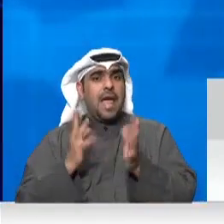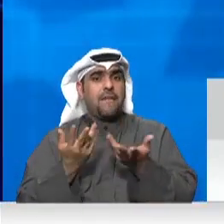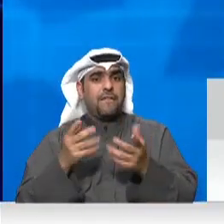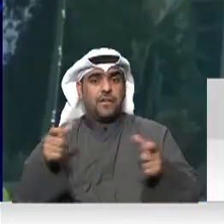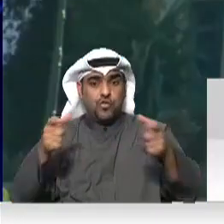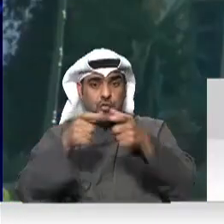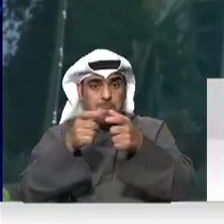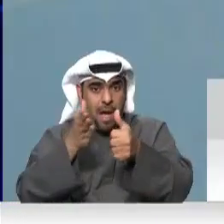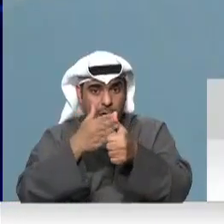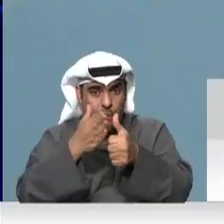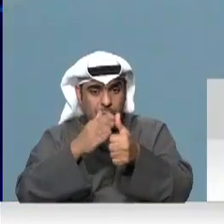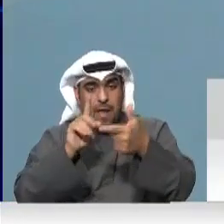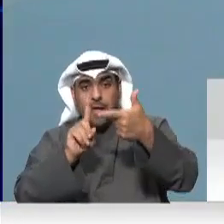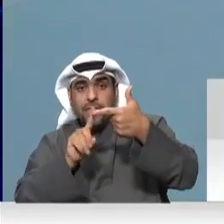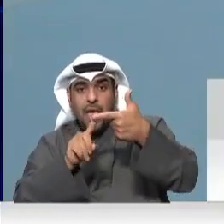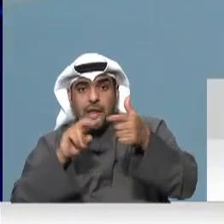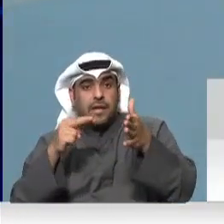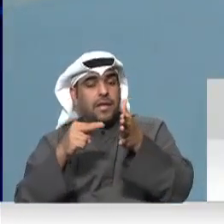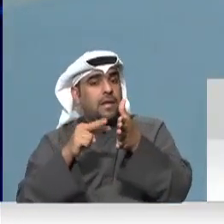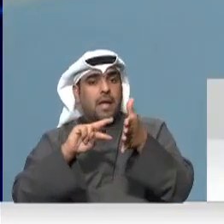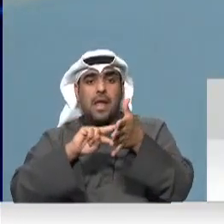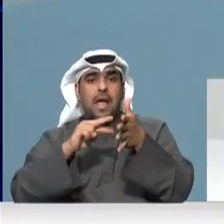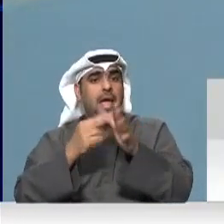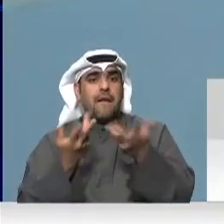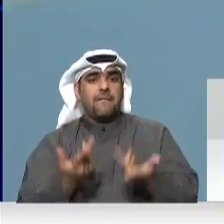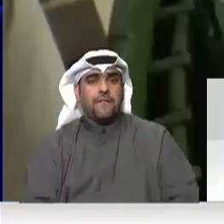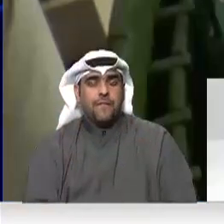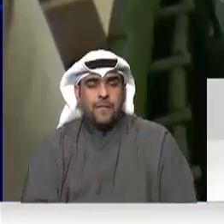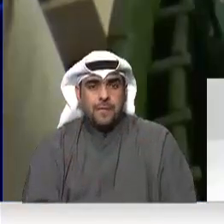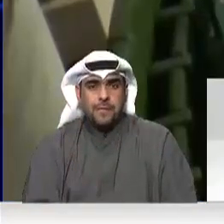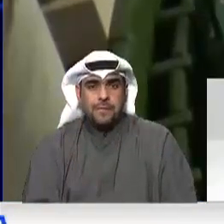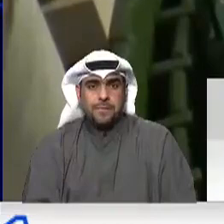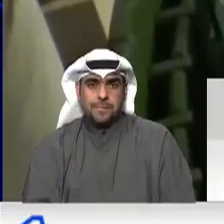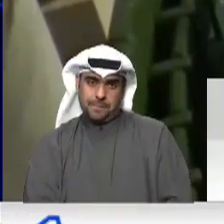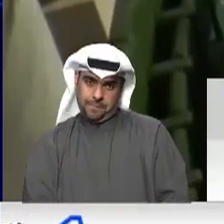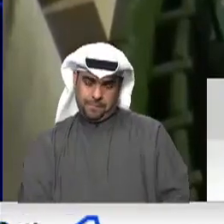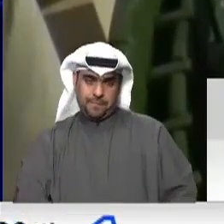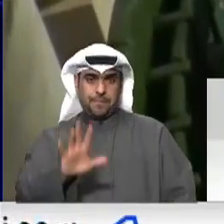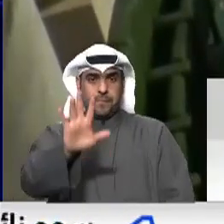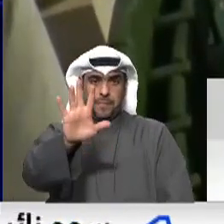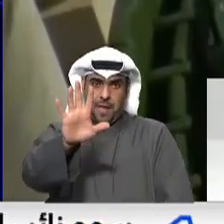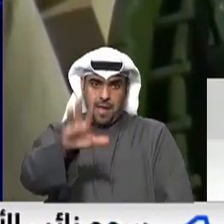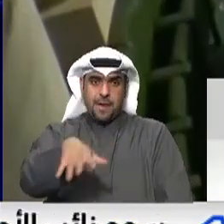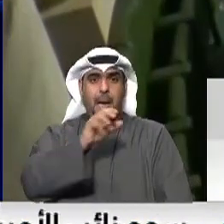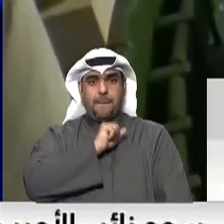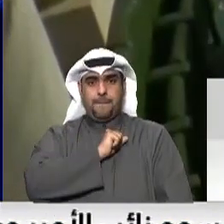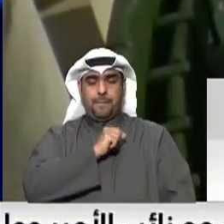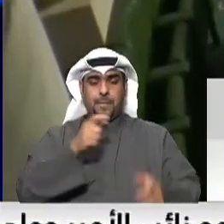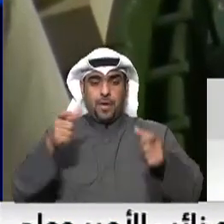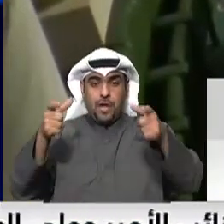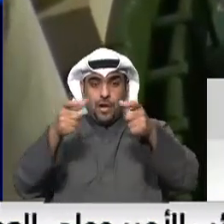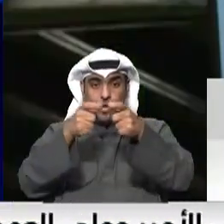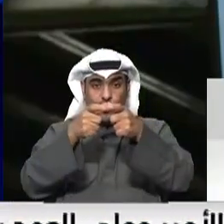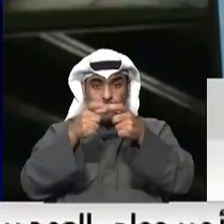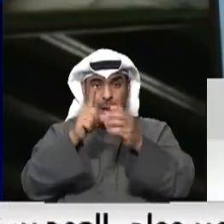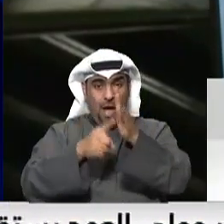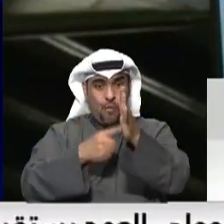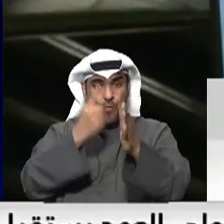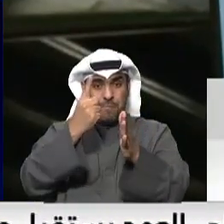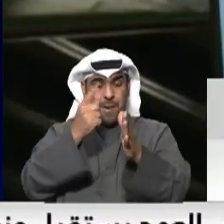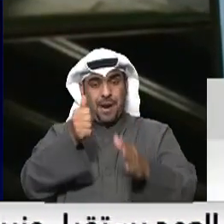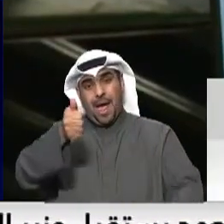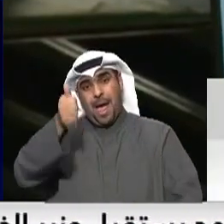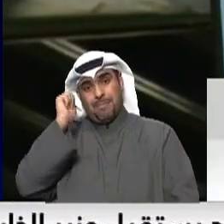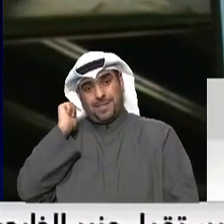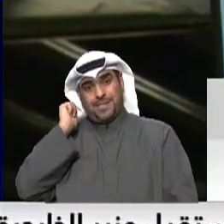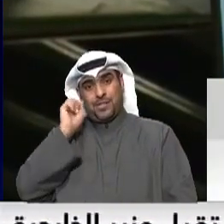بالفعل كما تفضلت هذه الجلسة دارت منقوصة من 7 نواب، وهؤلاء النواب